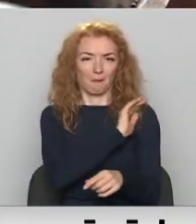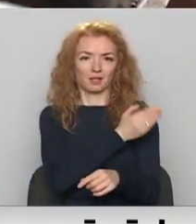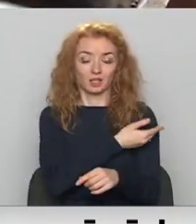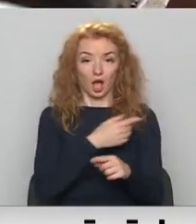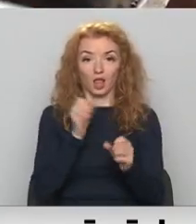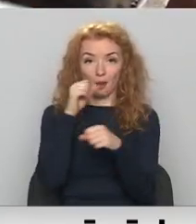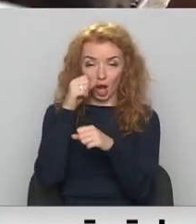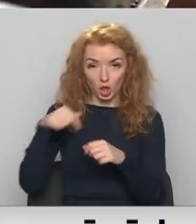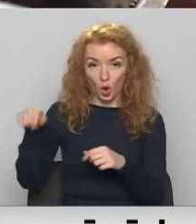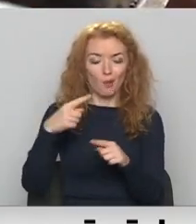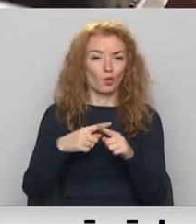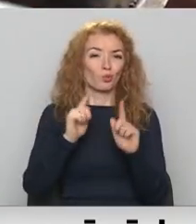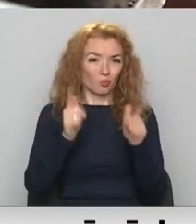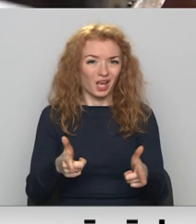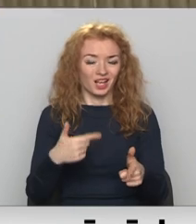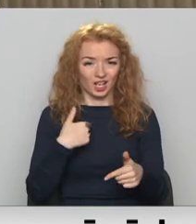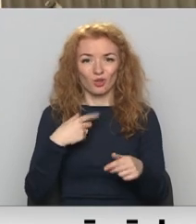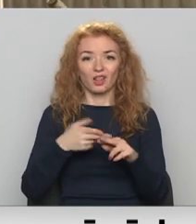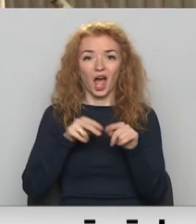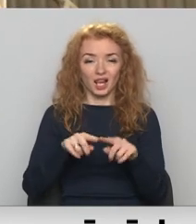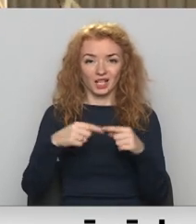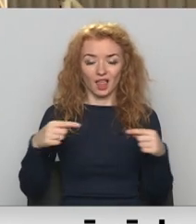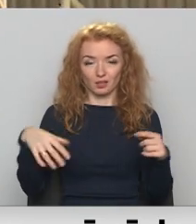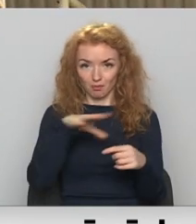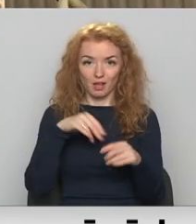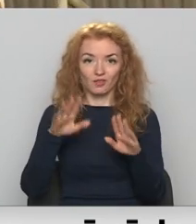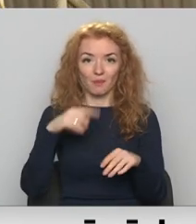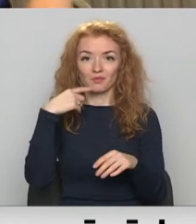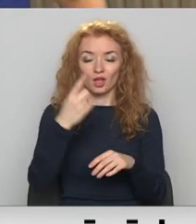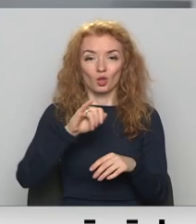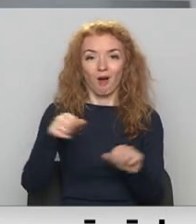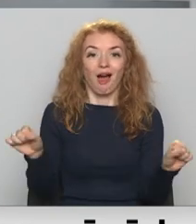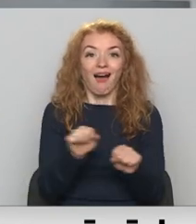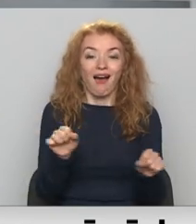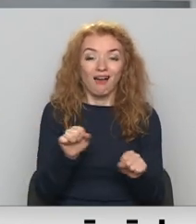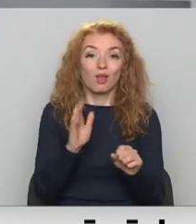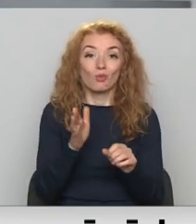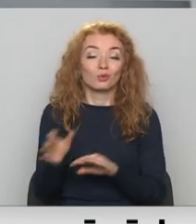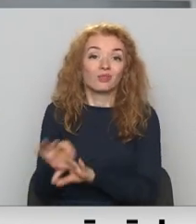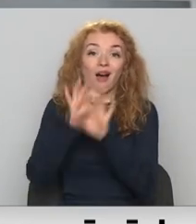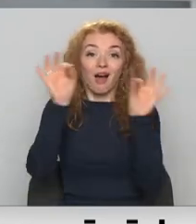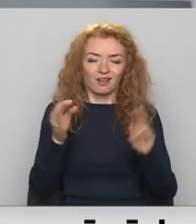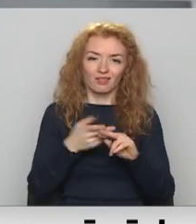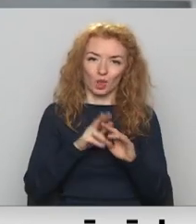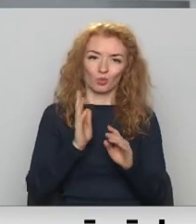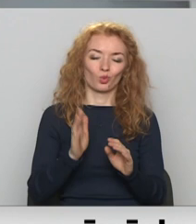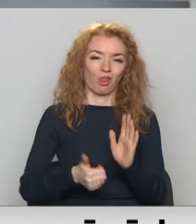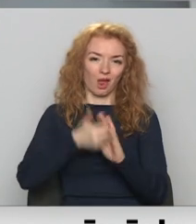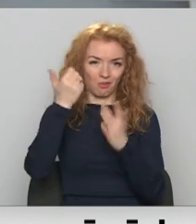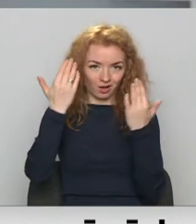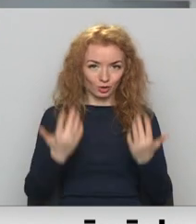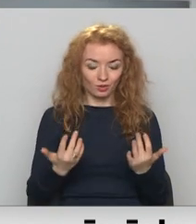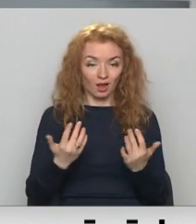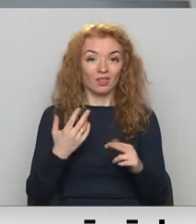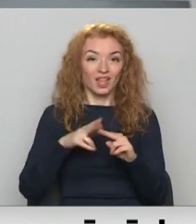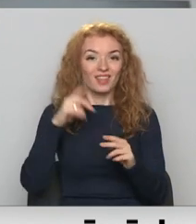Jā, piekrītu, ka parasti šādas lietas mēs varam teikt jā, jo ātrāk tas būtu ieviesis, jo būtu varbūt sekmīgāk, bet arī jāsaprot